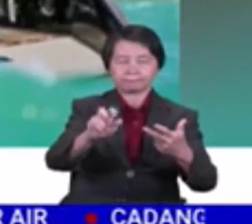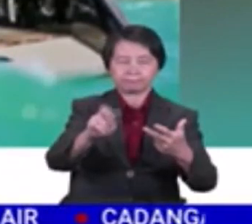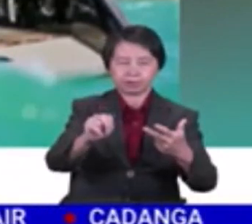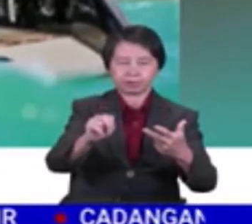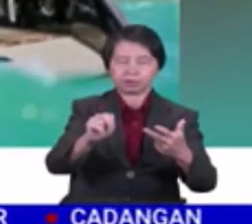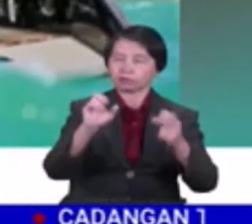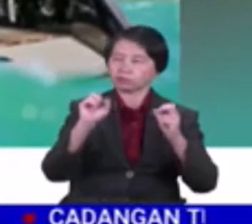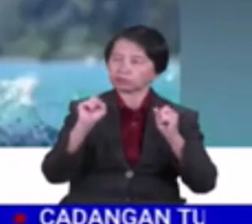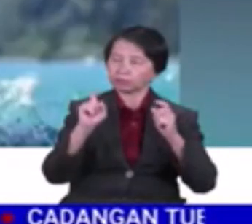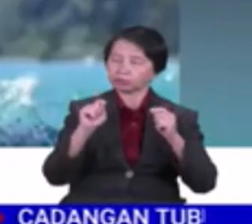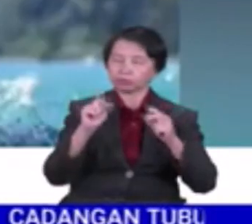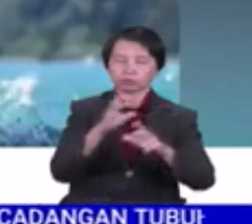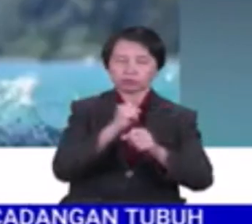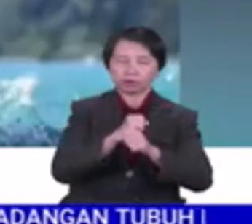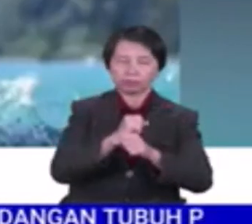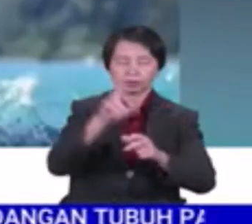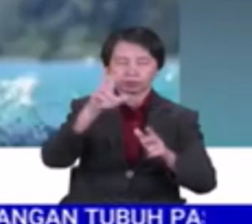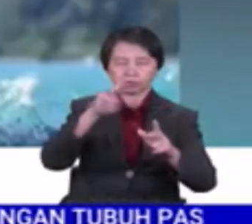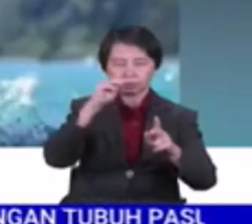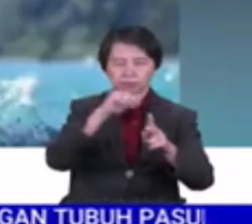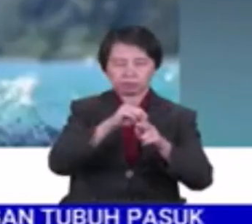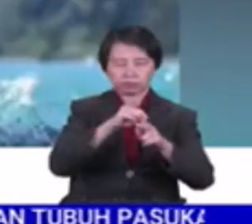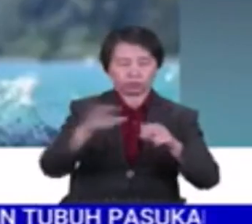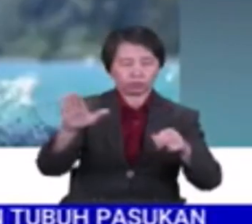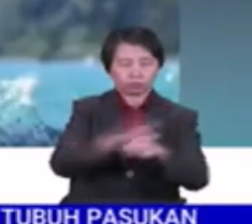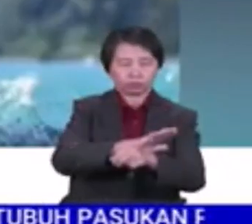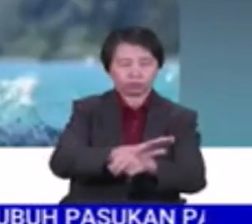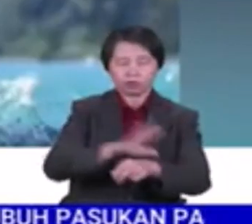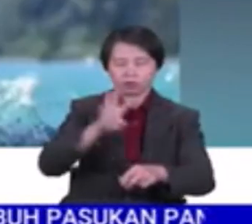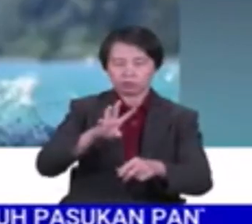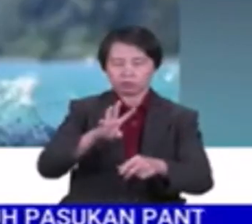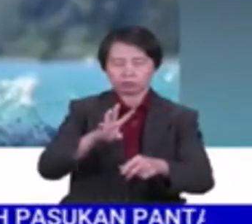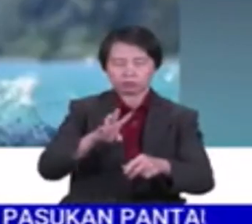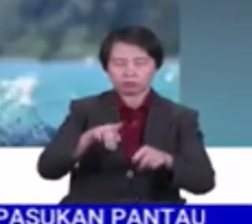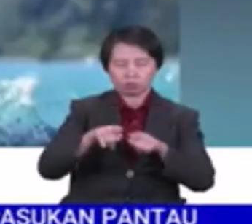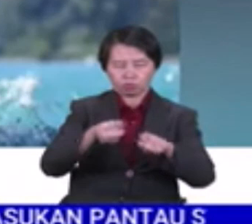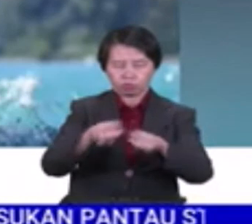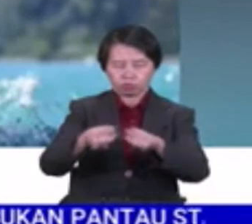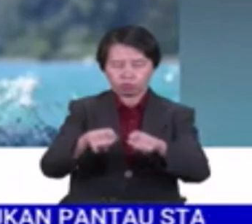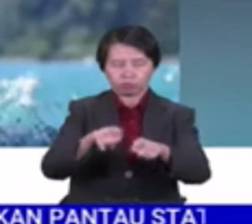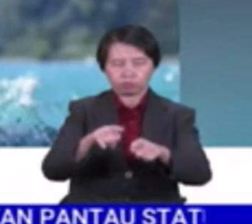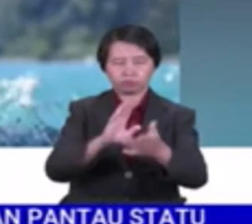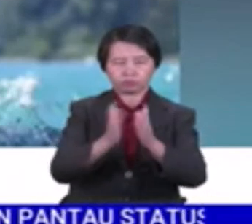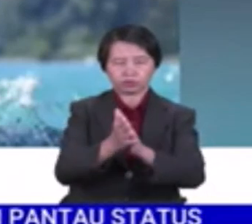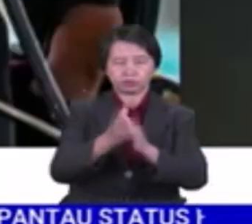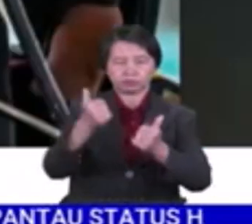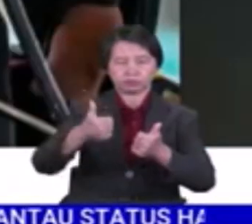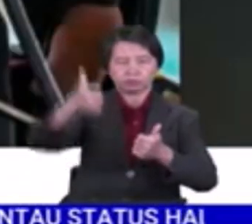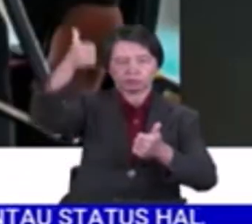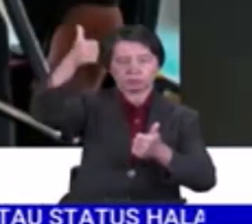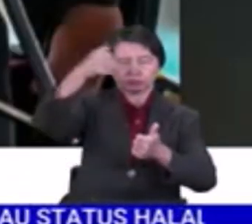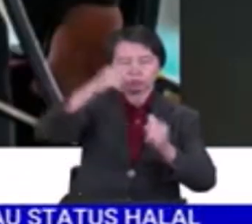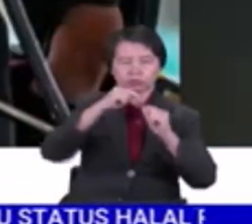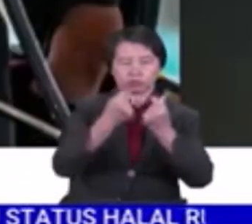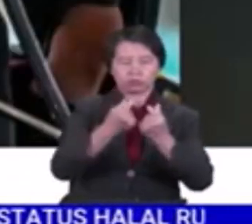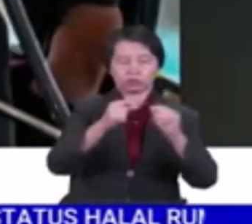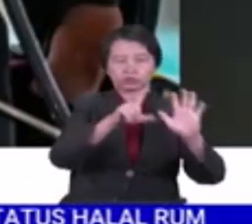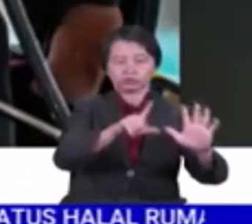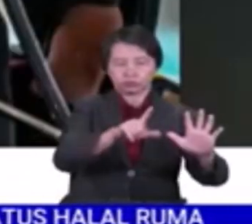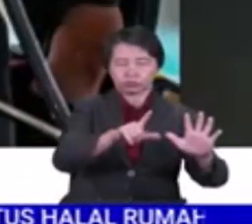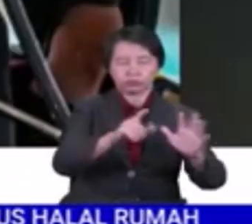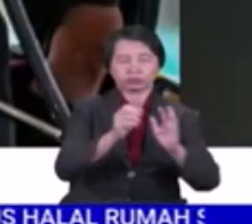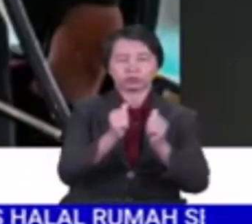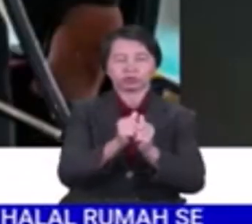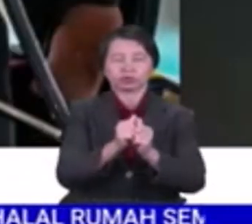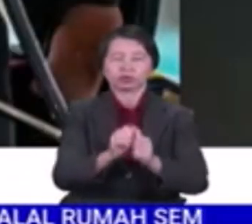selepas mengumpul tiga macam maksimum keempat penumbuhan sekaligus muncul juara bagi kumpulan 7